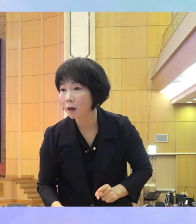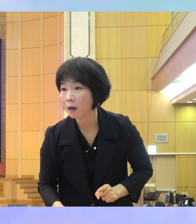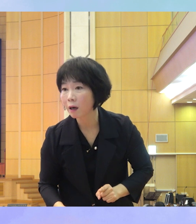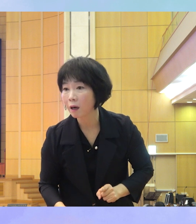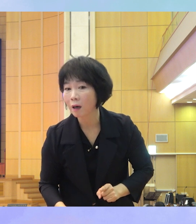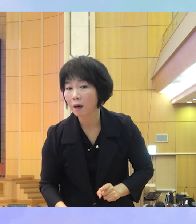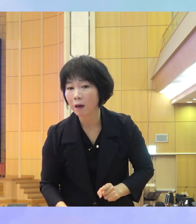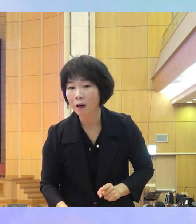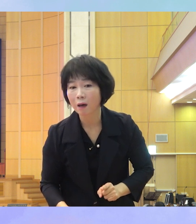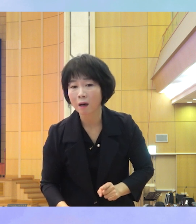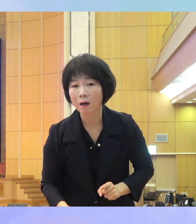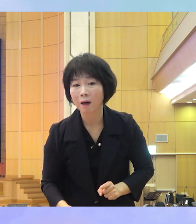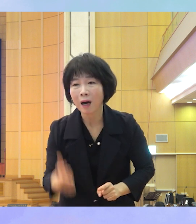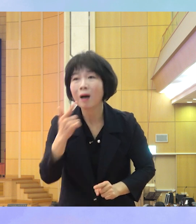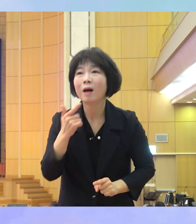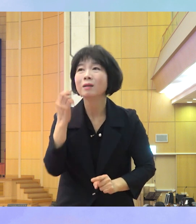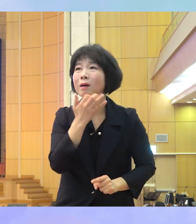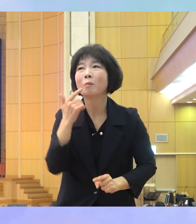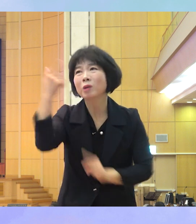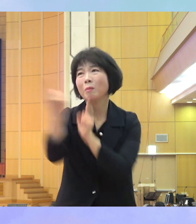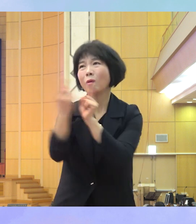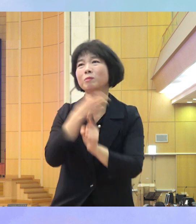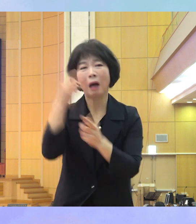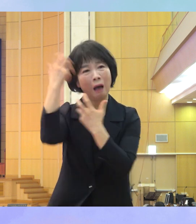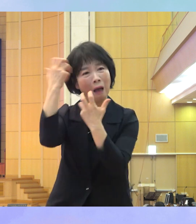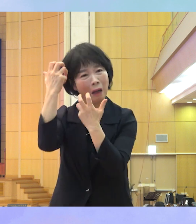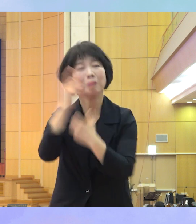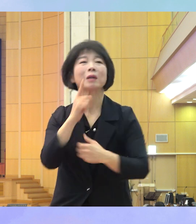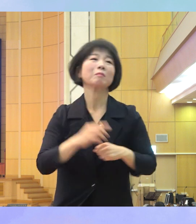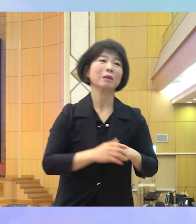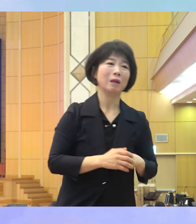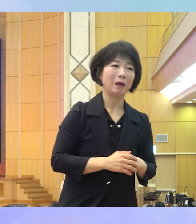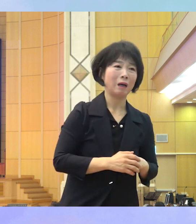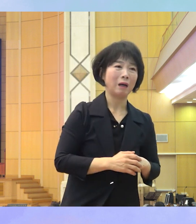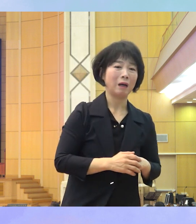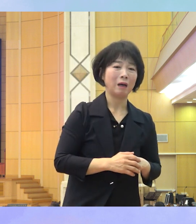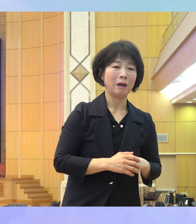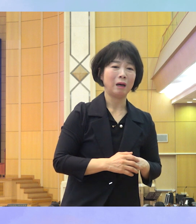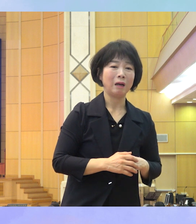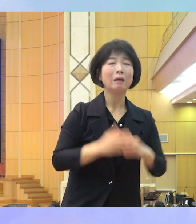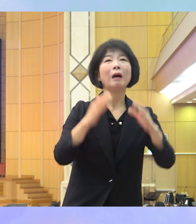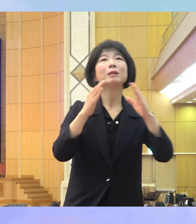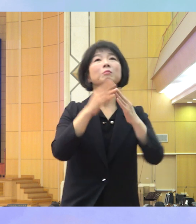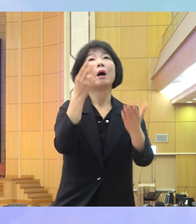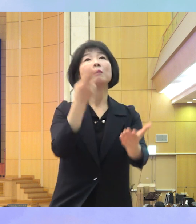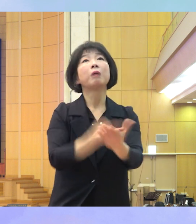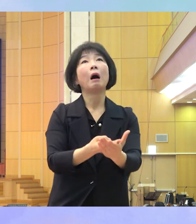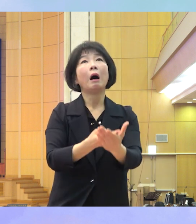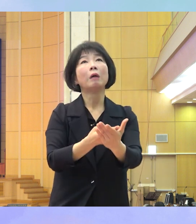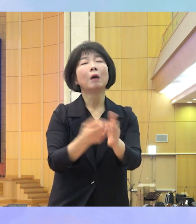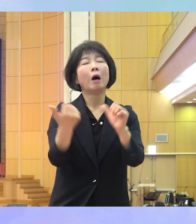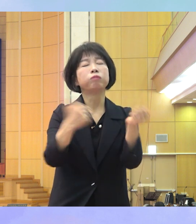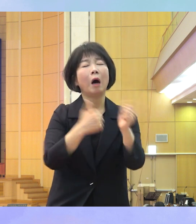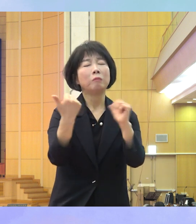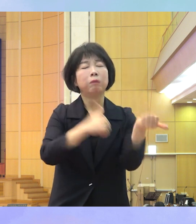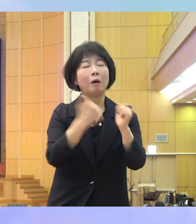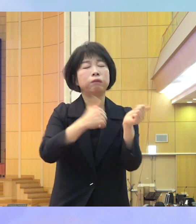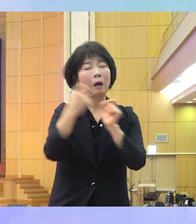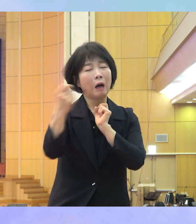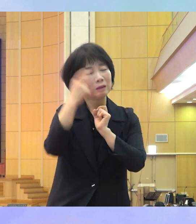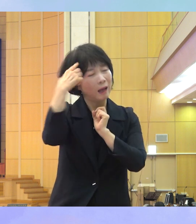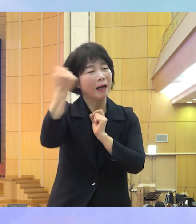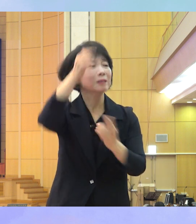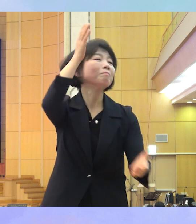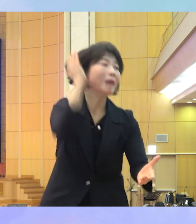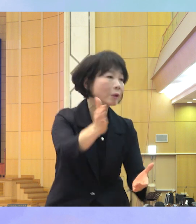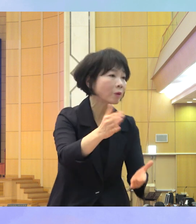그림자라도 맞이할 수 있는 기회를 찾는 거야. 그냥 무조건 집에 들어 누워가지고 죽을라나 살라나 이러고 있는 게